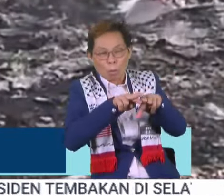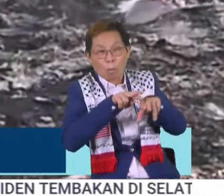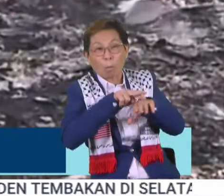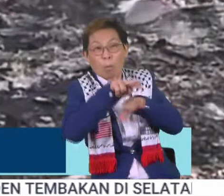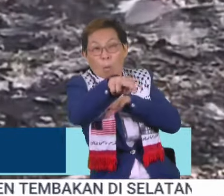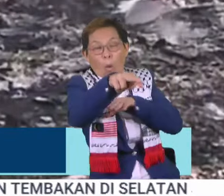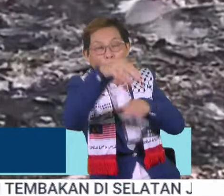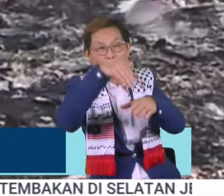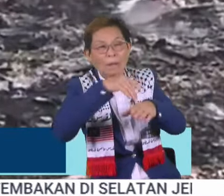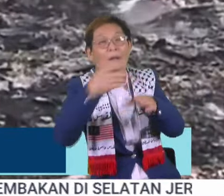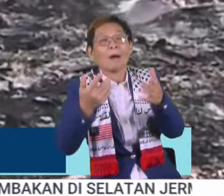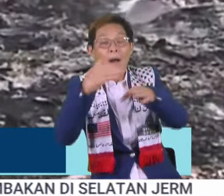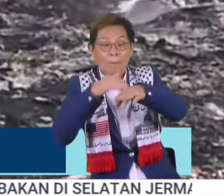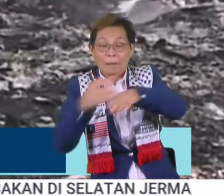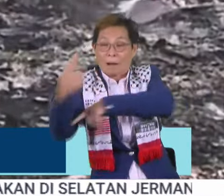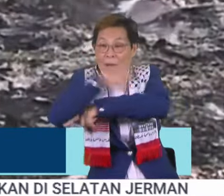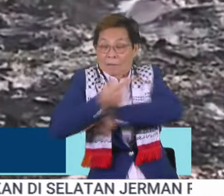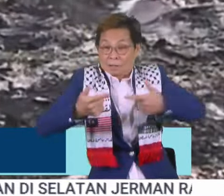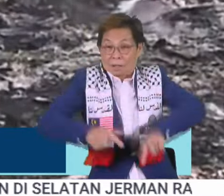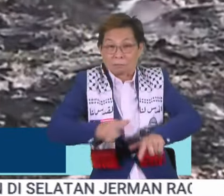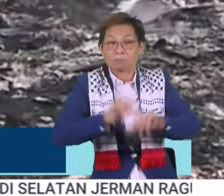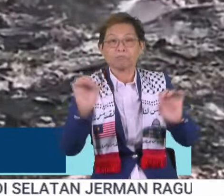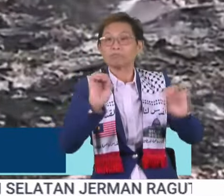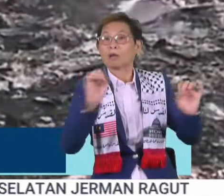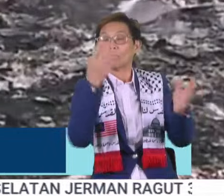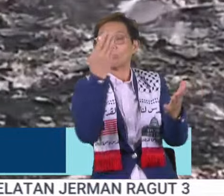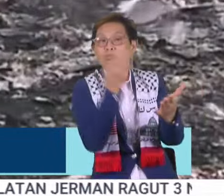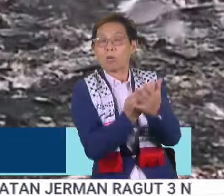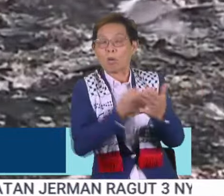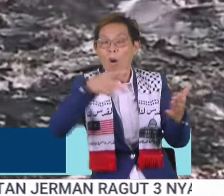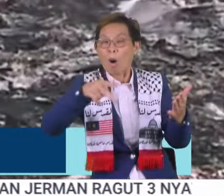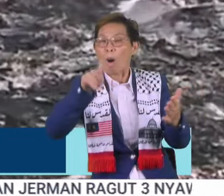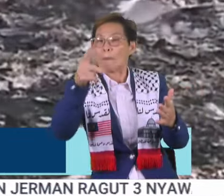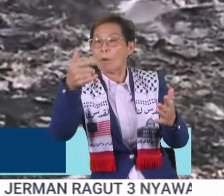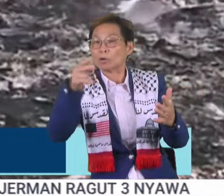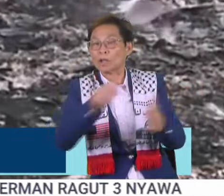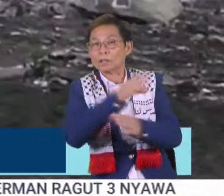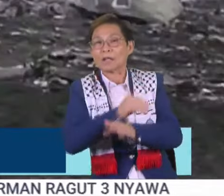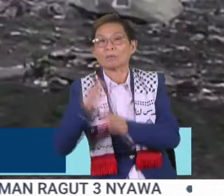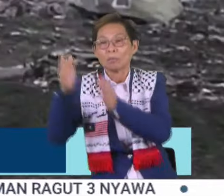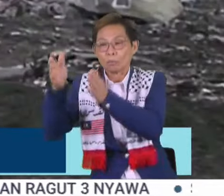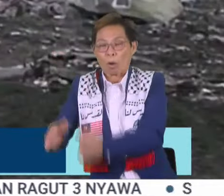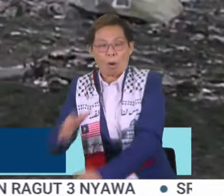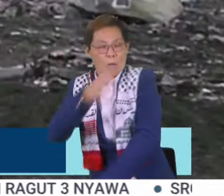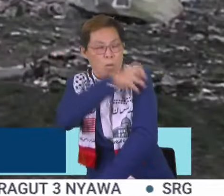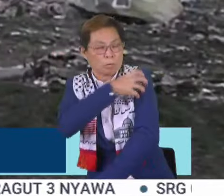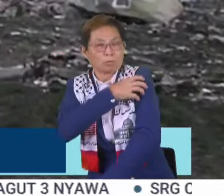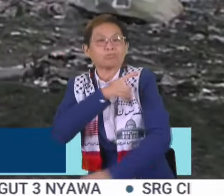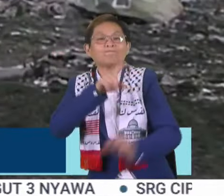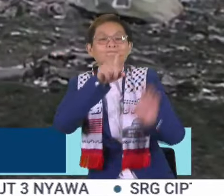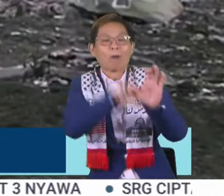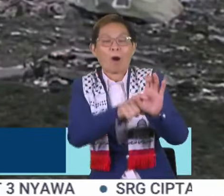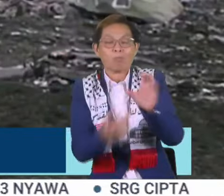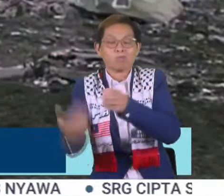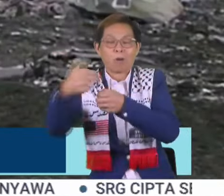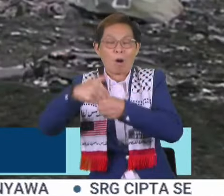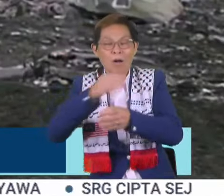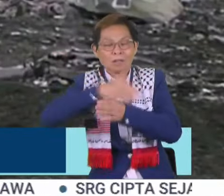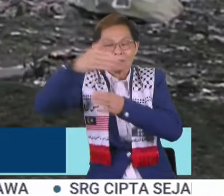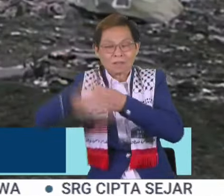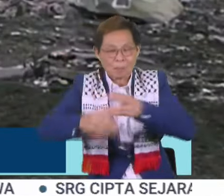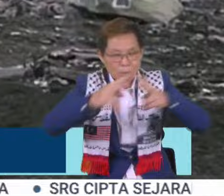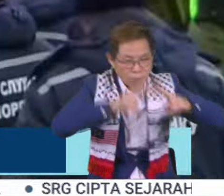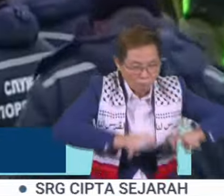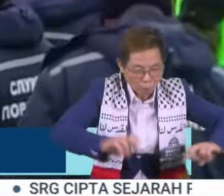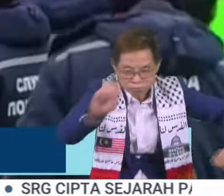hari kejadian. Namun, tiada bukti konkret mengatakan Putin dan pihak berkuasa Rusia terlibat. Sekaligus mereka bakal menamatkan